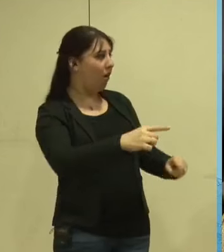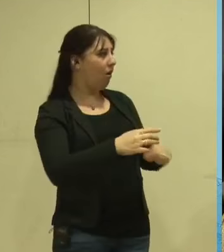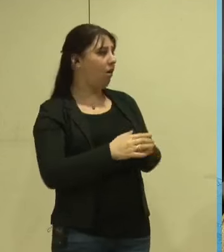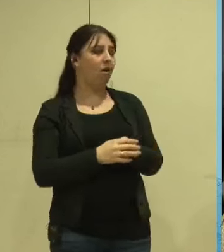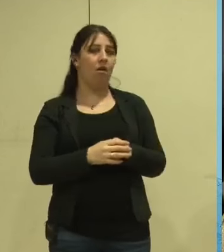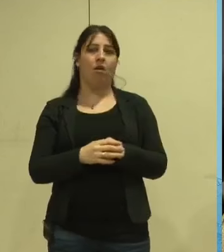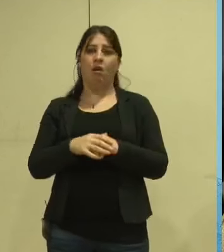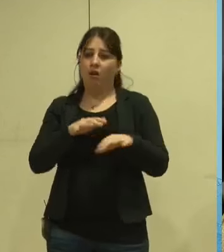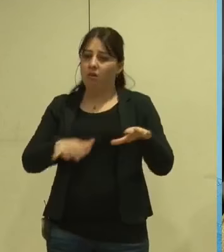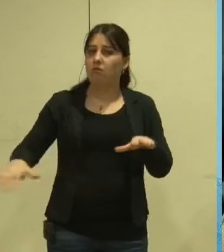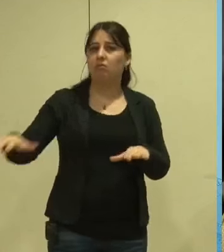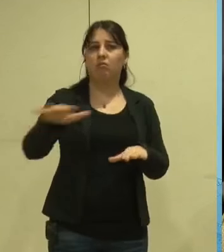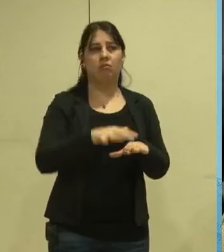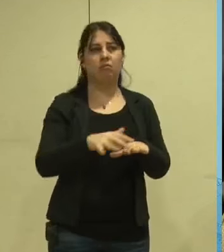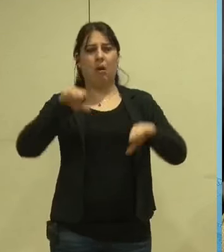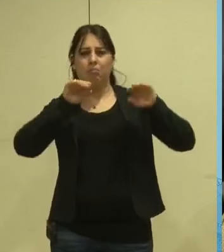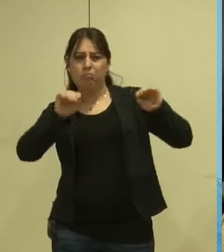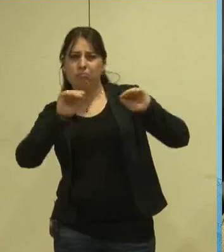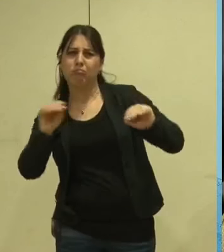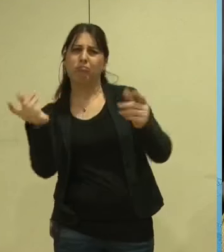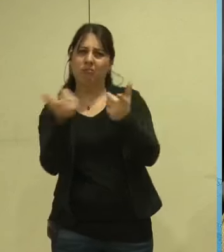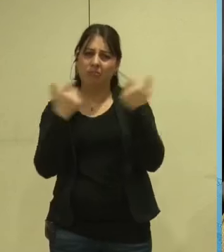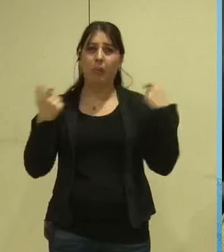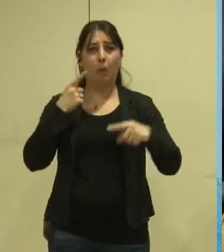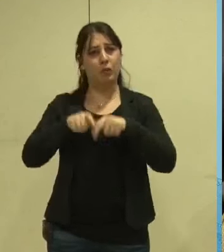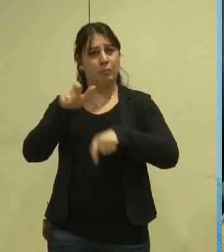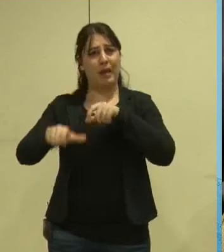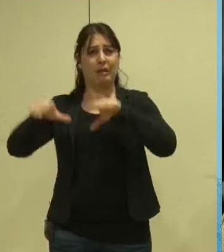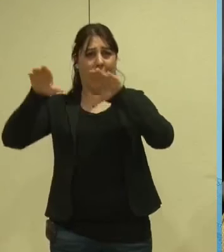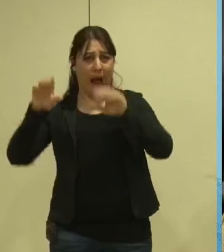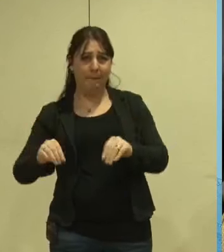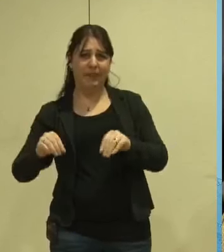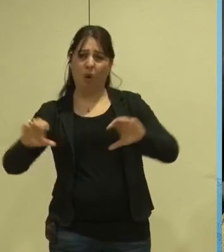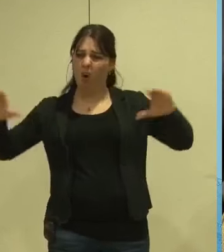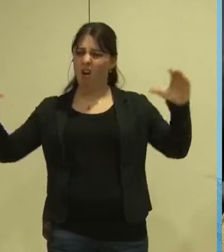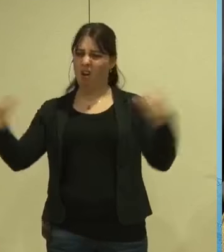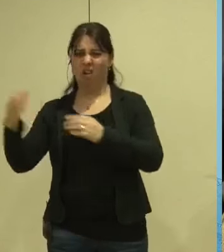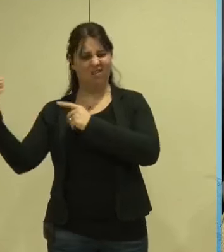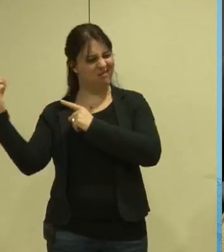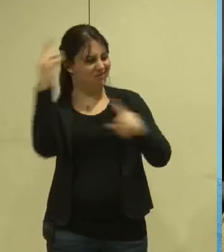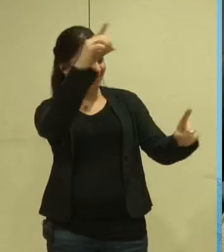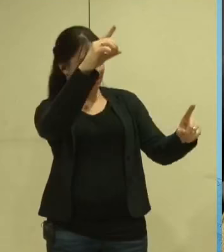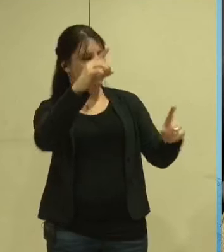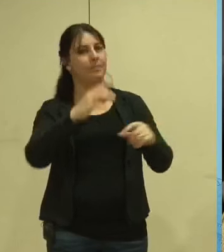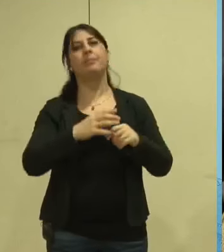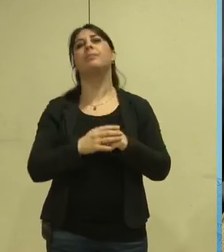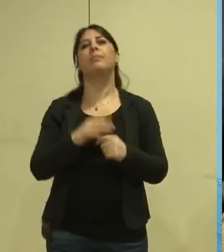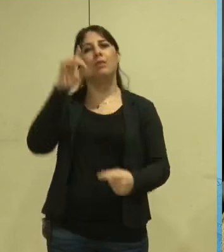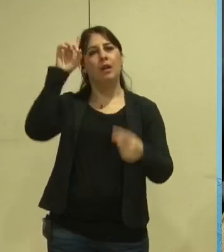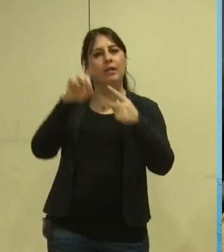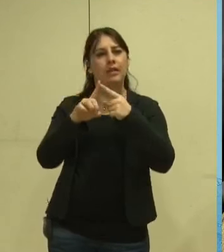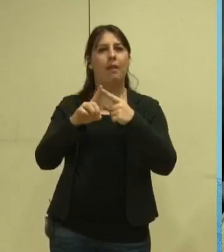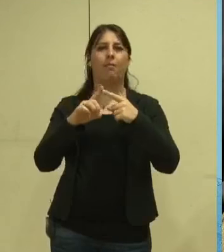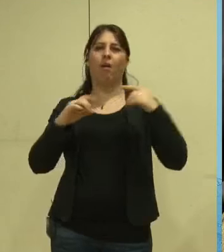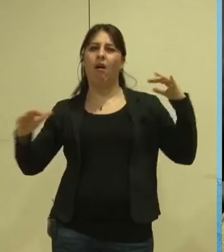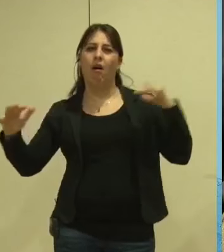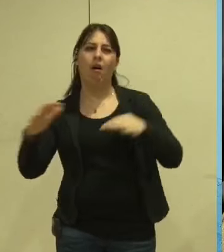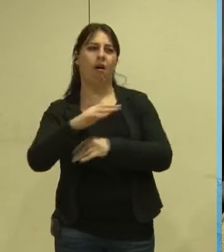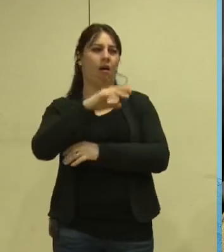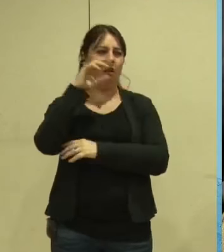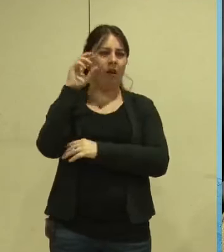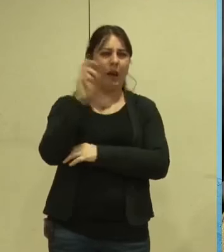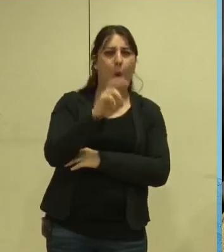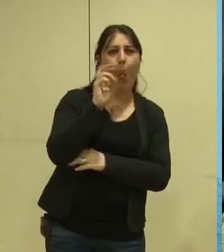économique locale et une large union des riverains. D'un point de vue écologique, économique ou s'agissant de